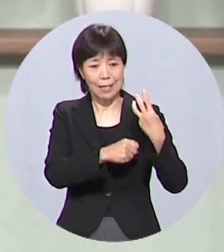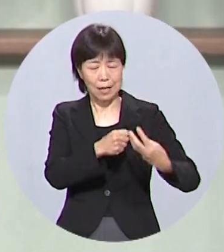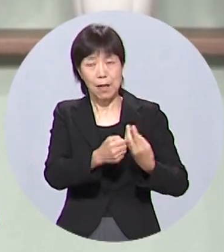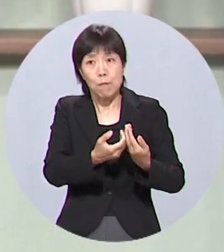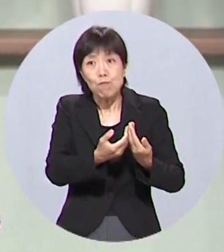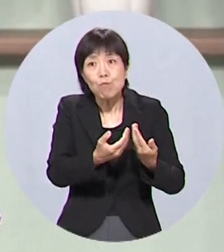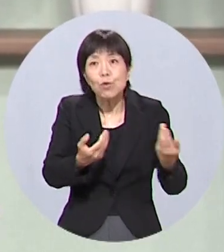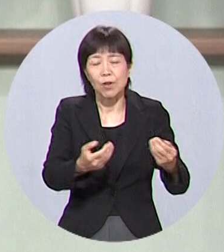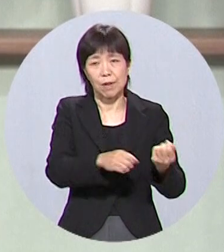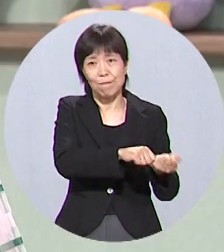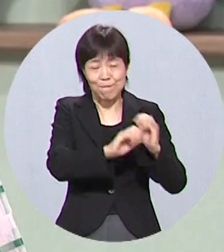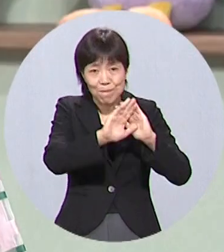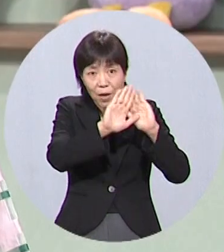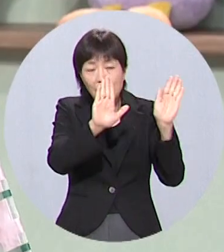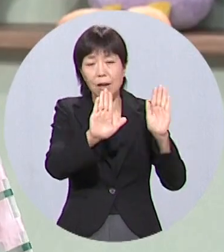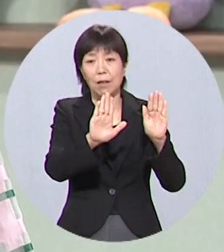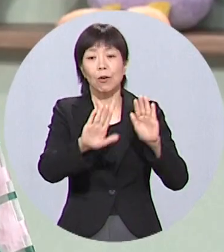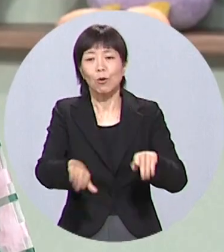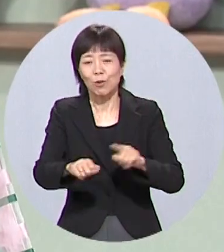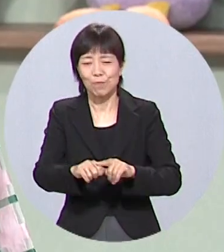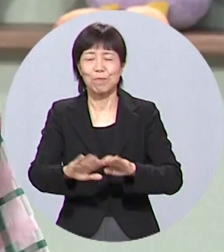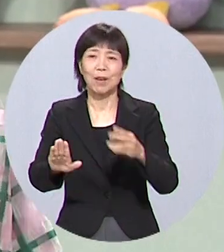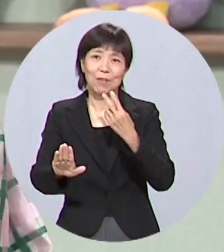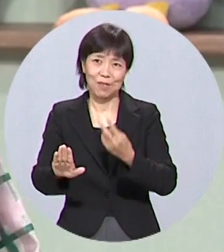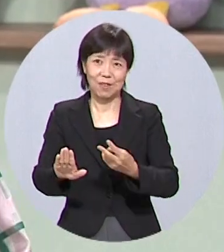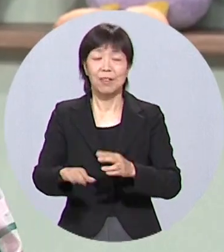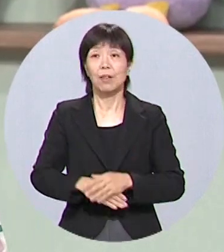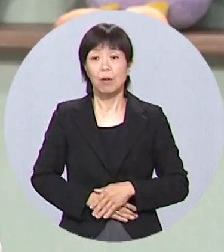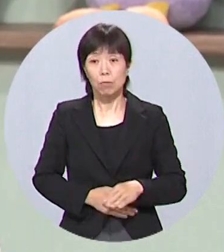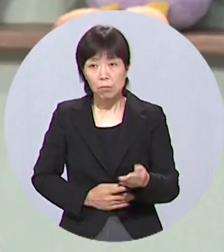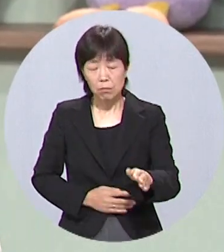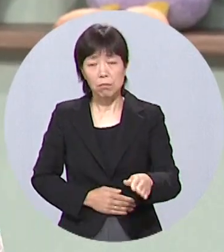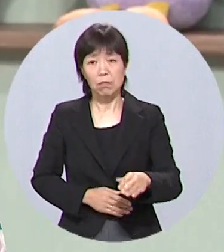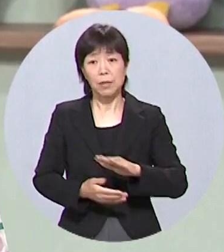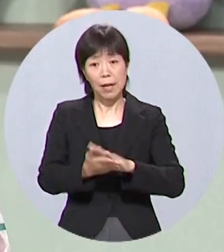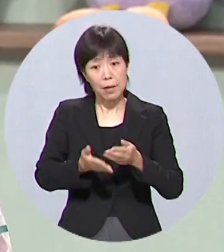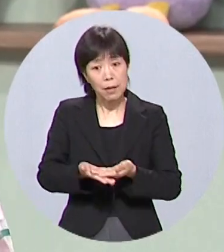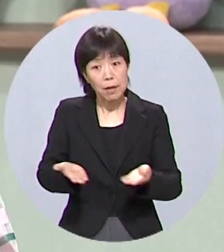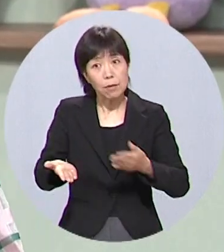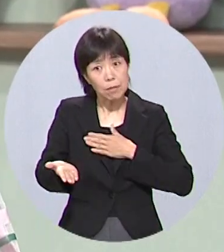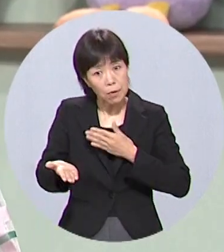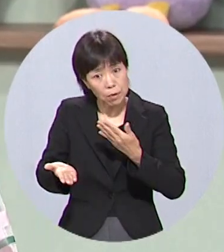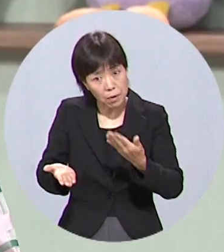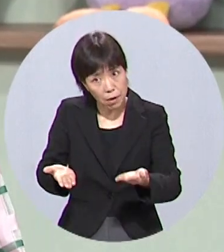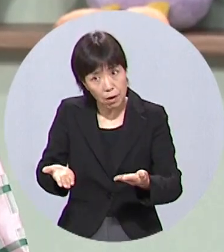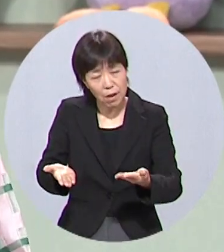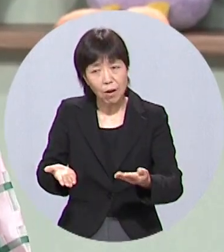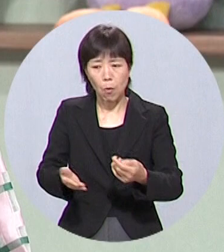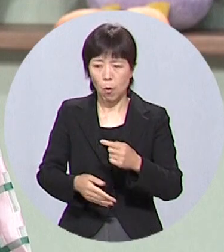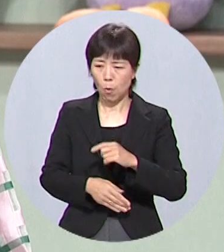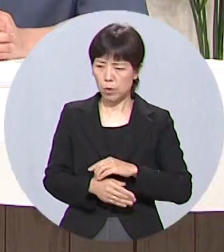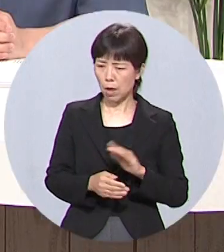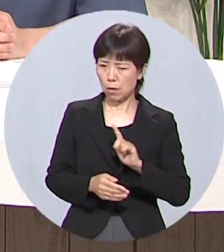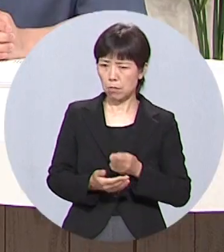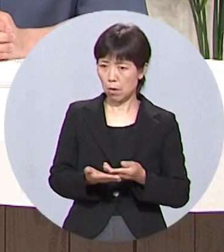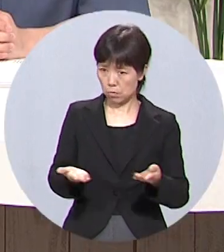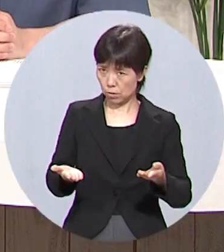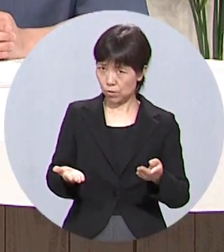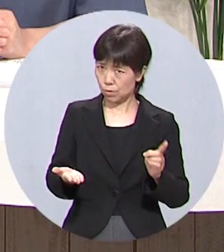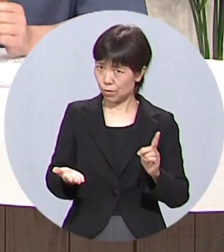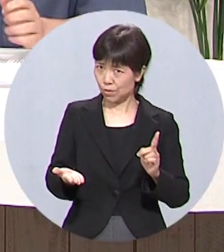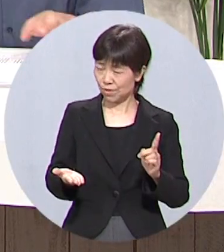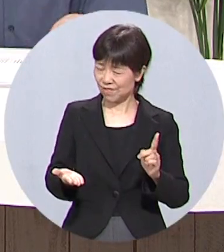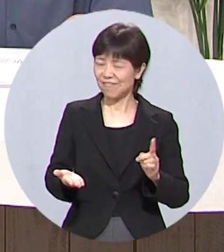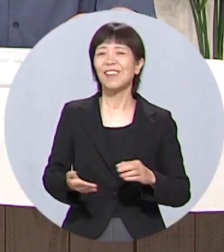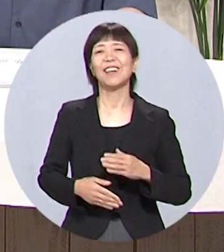ども、はい、アンゴラちゃんは県展知ってますか？ もしかして県で何か展示するということじゃないですか？ わかり